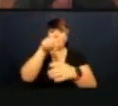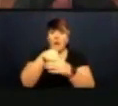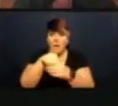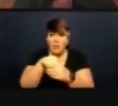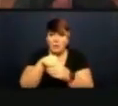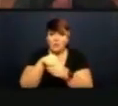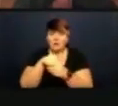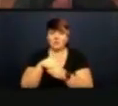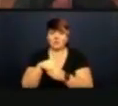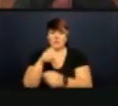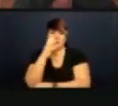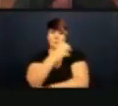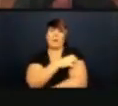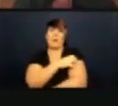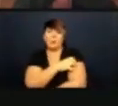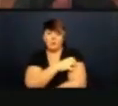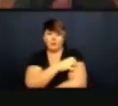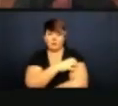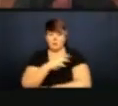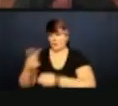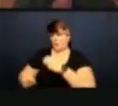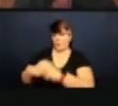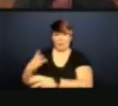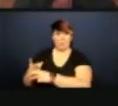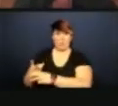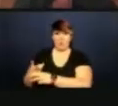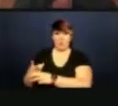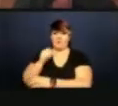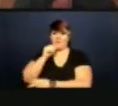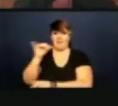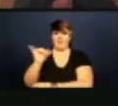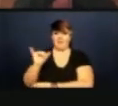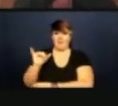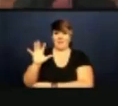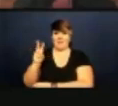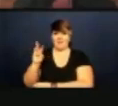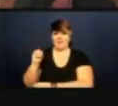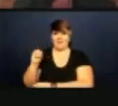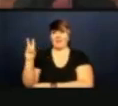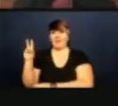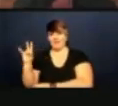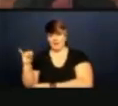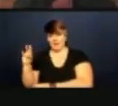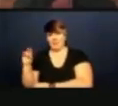Kwa majengo haya kukidhi mahitaji ya masomo katika karne ya 21.